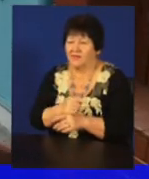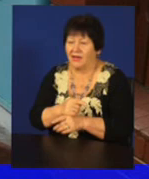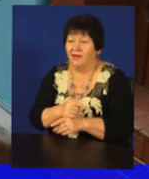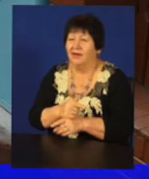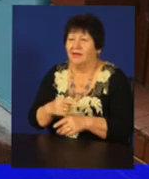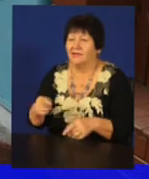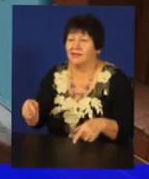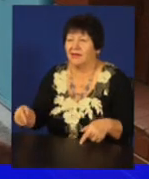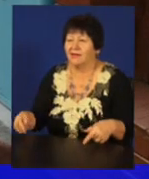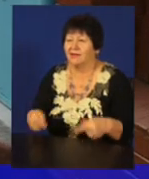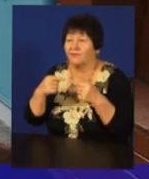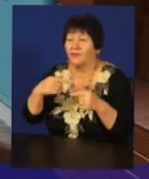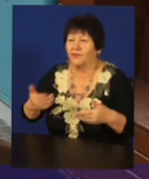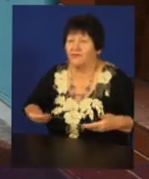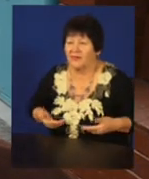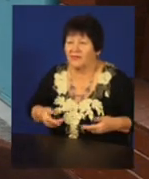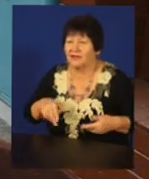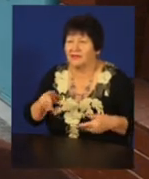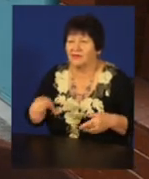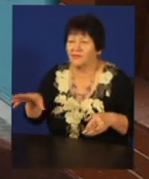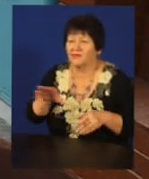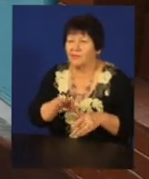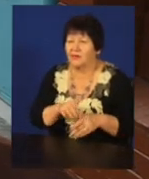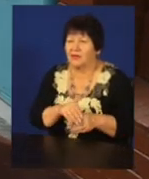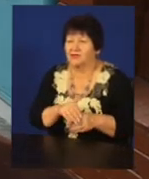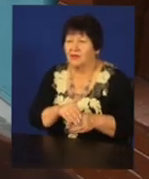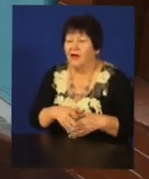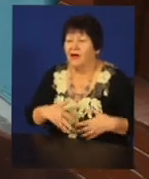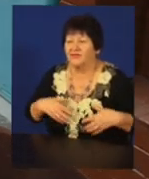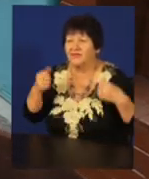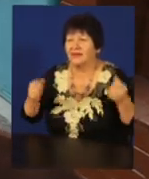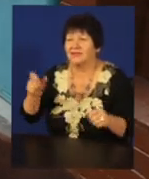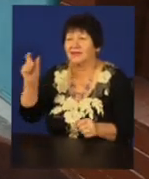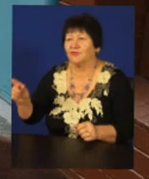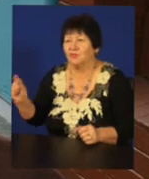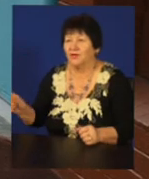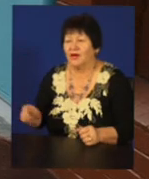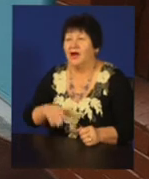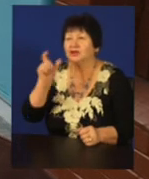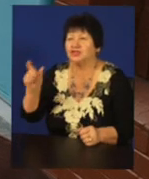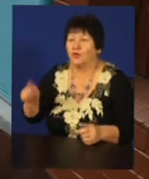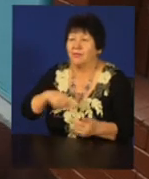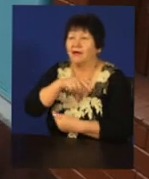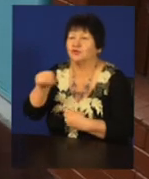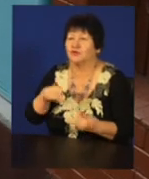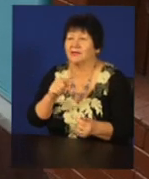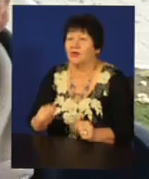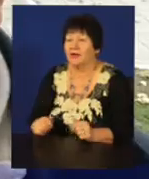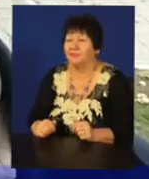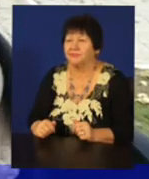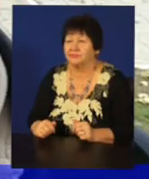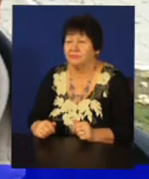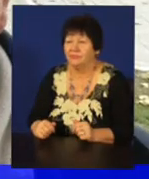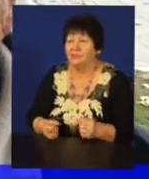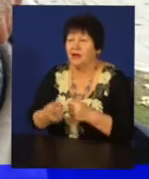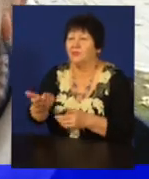vieții. De la dânsul se pornește toate și sănătatea omului și lumea înconjurătoare. Dar